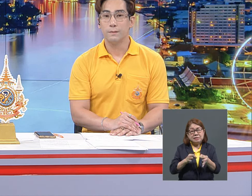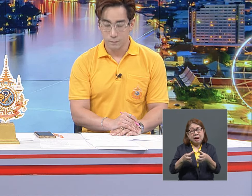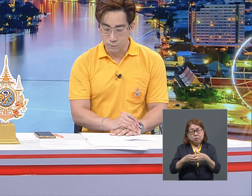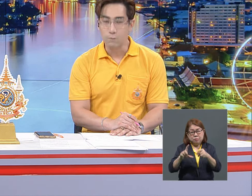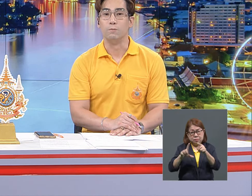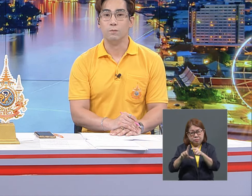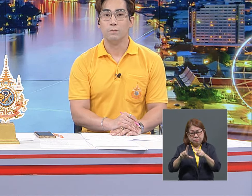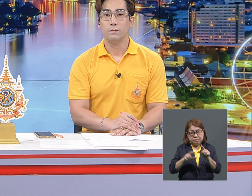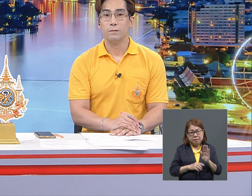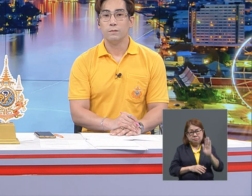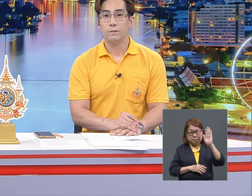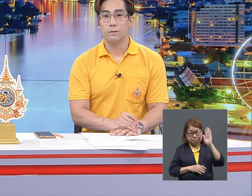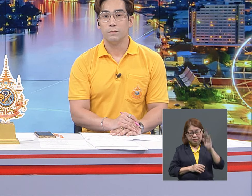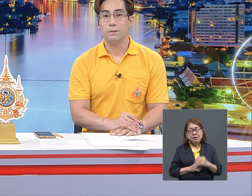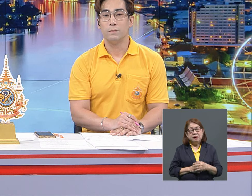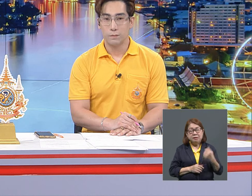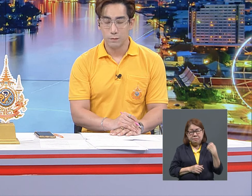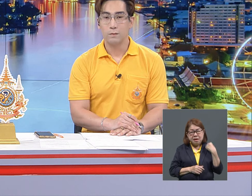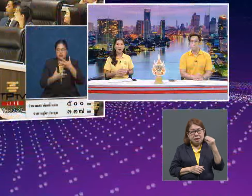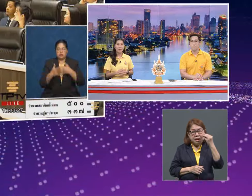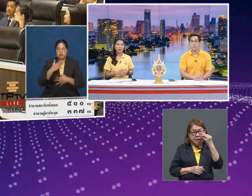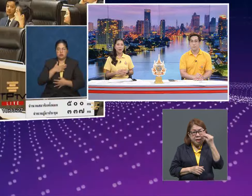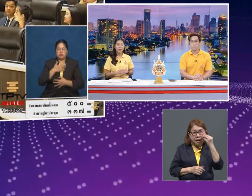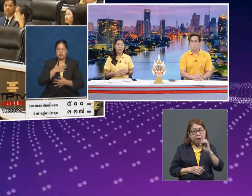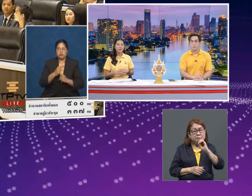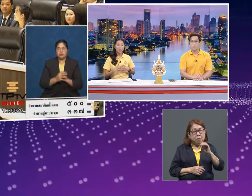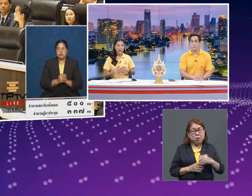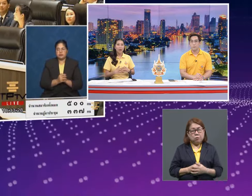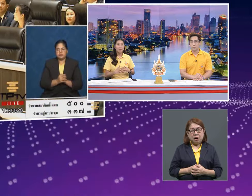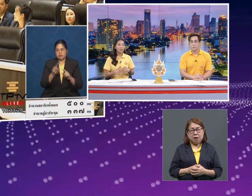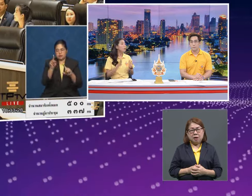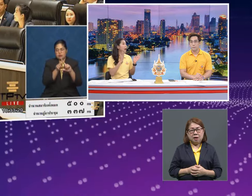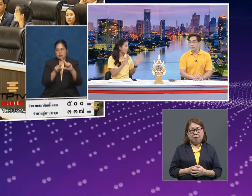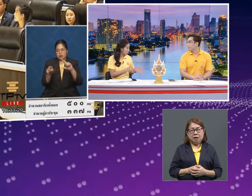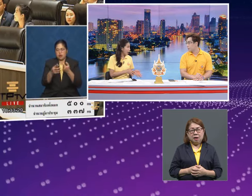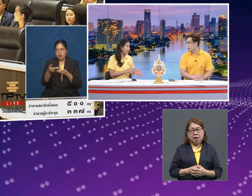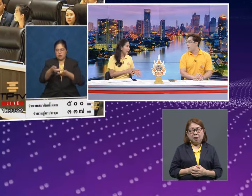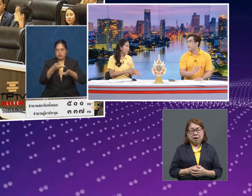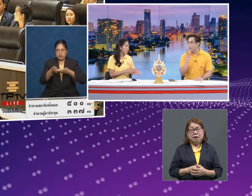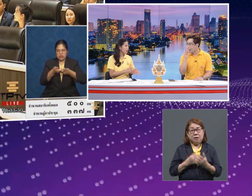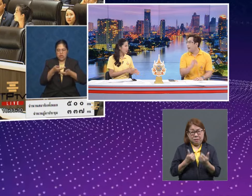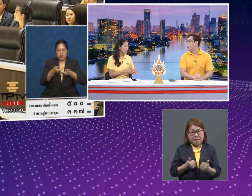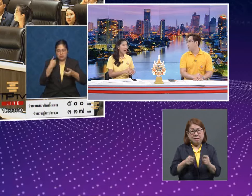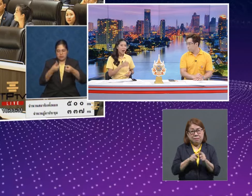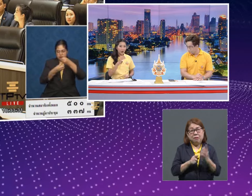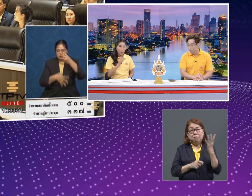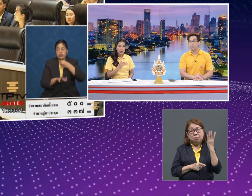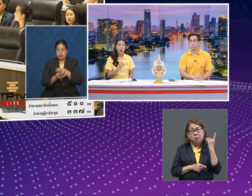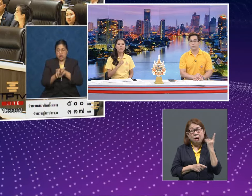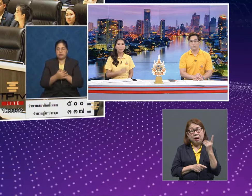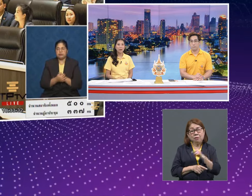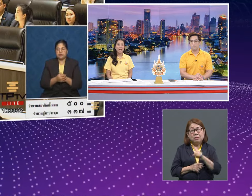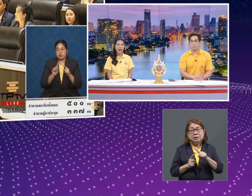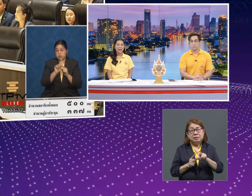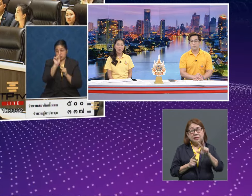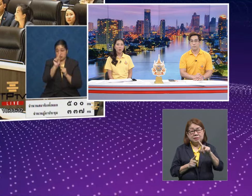าหารือกันนะคะหนึ่งในประโยคที่คุณพิธาพูดเนี่ยบอกว่าคือวันนี้ก็หมายถึงเมื่อวานนะ 3กรกฎาคม ครบรอ